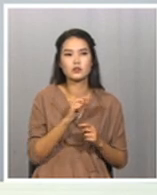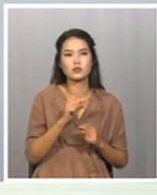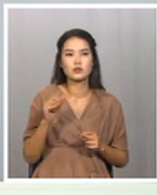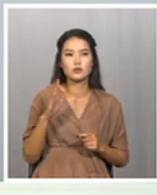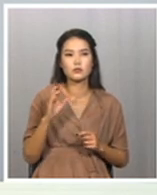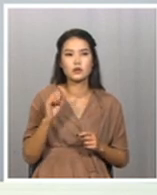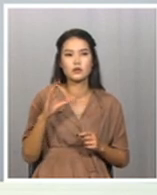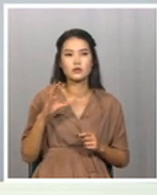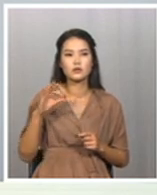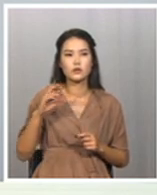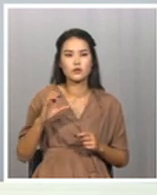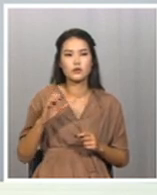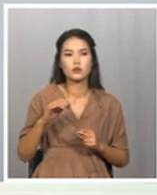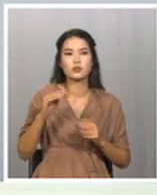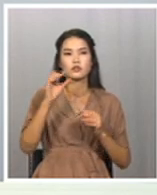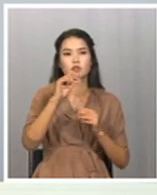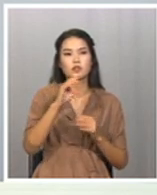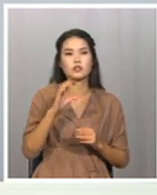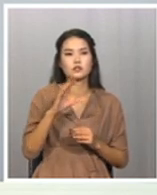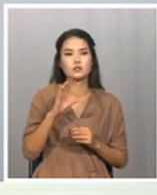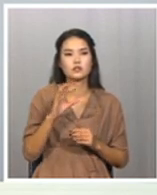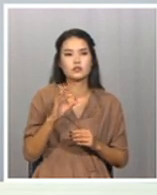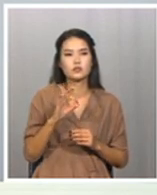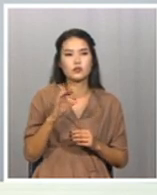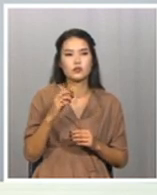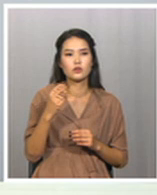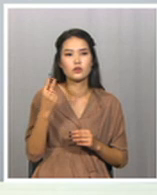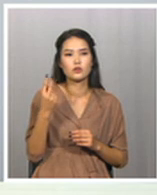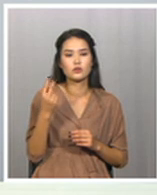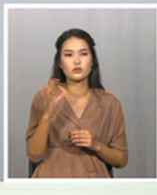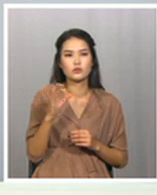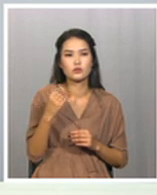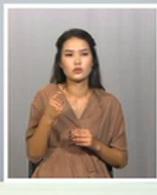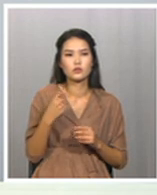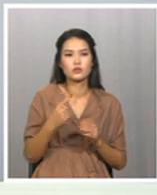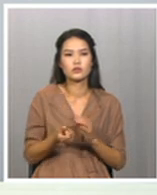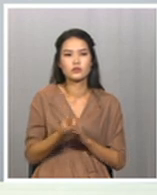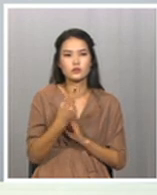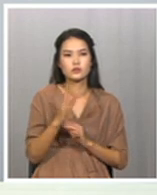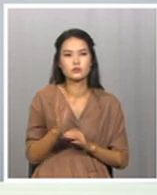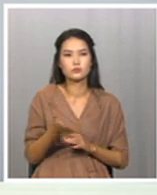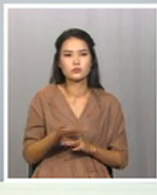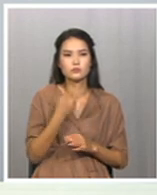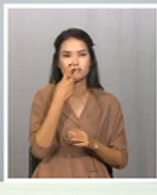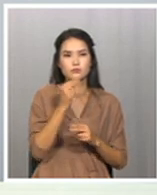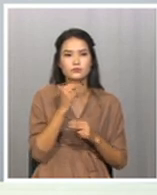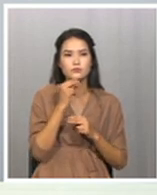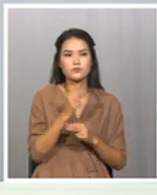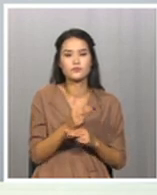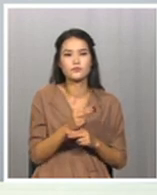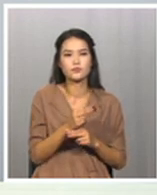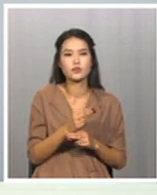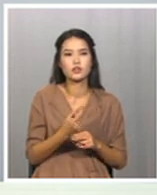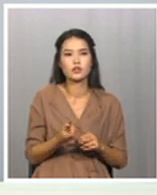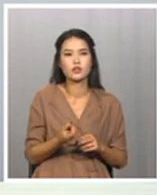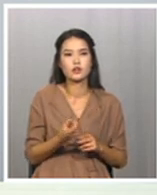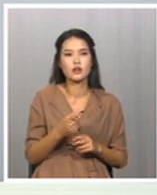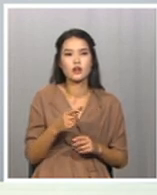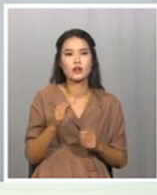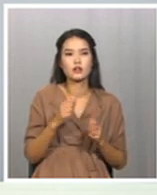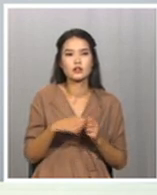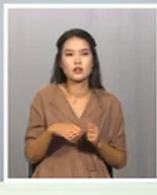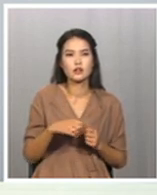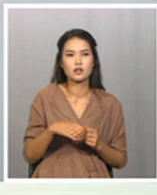болсақ, барий катионы сульфаттарға сапалық реакция болып табылады. Нәтижесінде барий